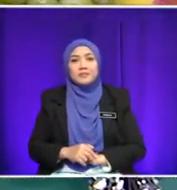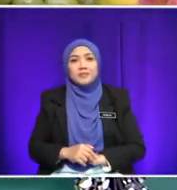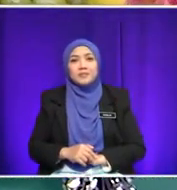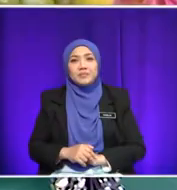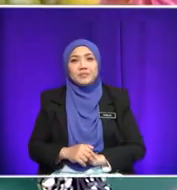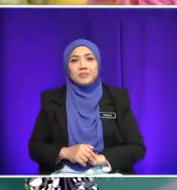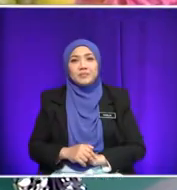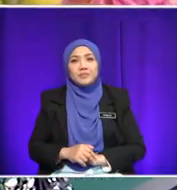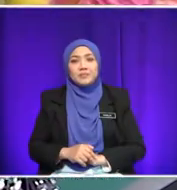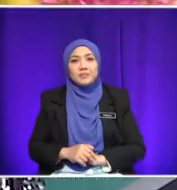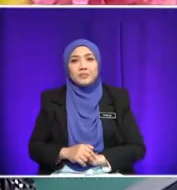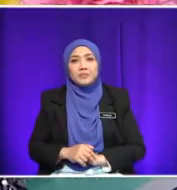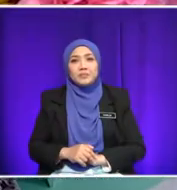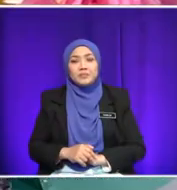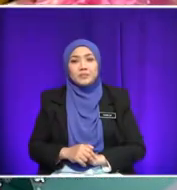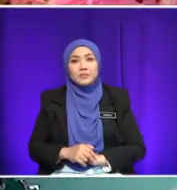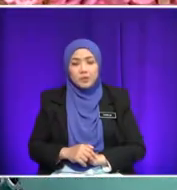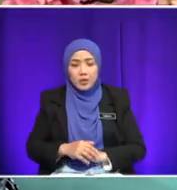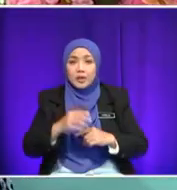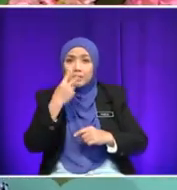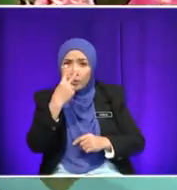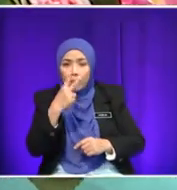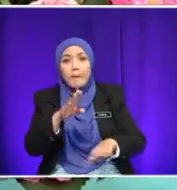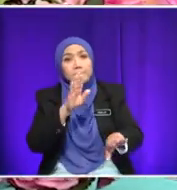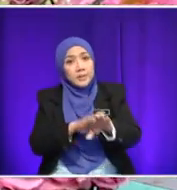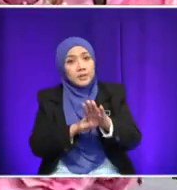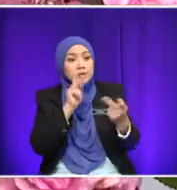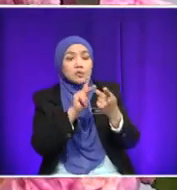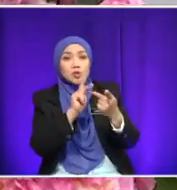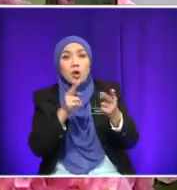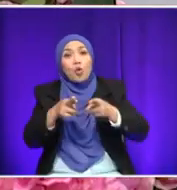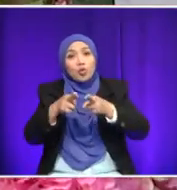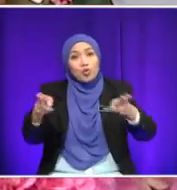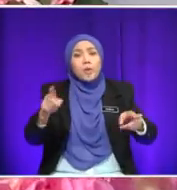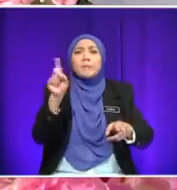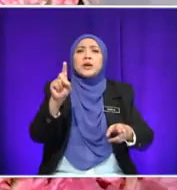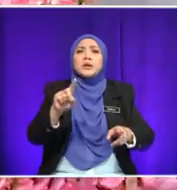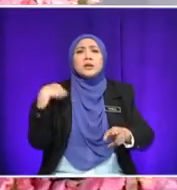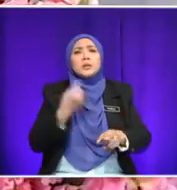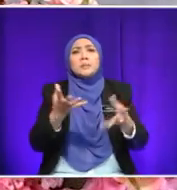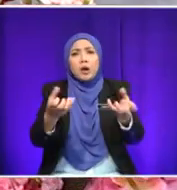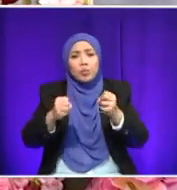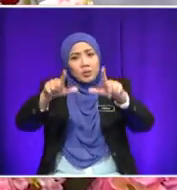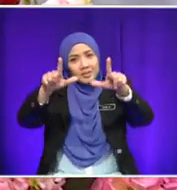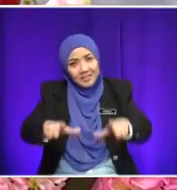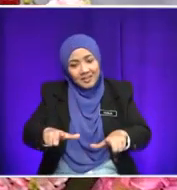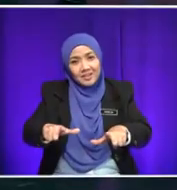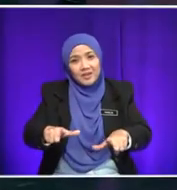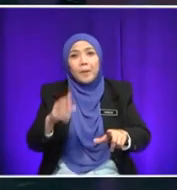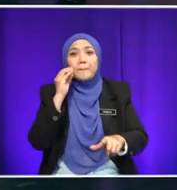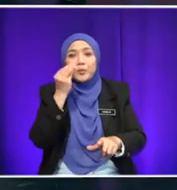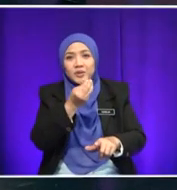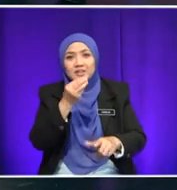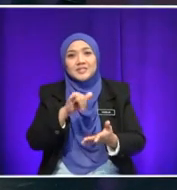benar-benar macam ini kita akan ikut kesesuaian ruang dimana kita meletakkan bunga gua bahan-bahan tersebut ada